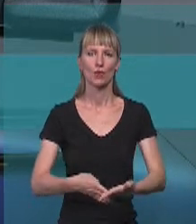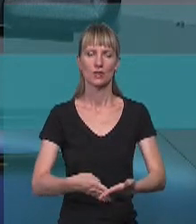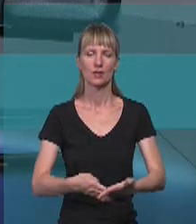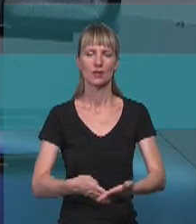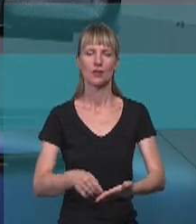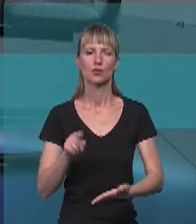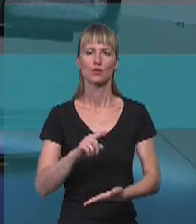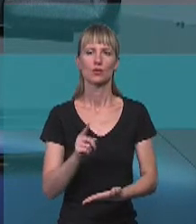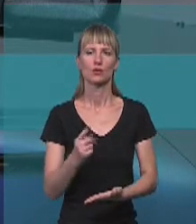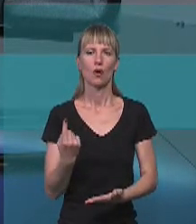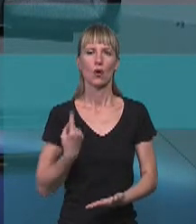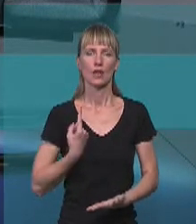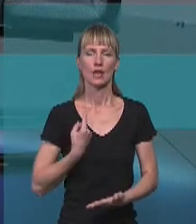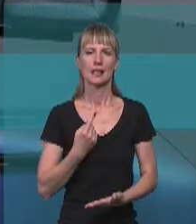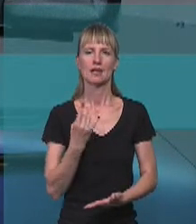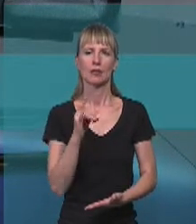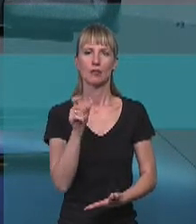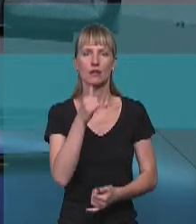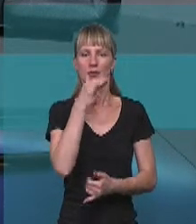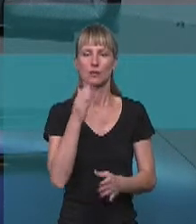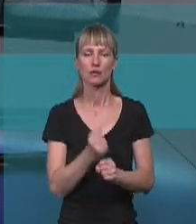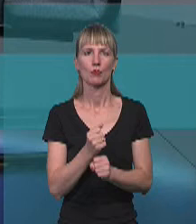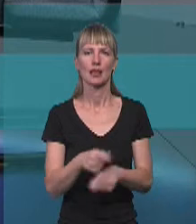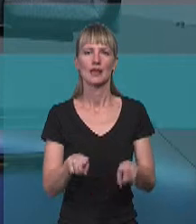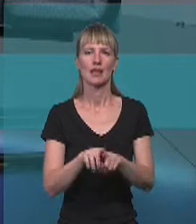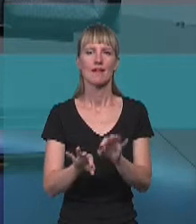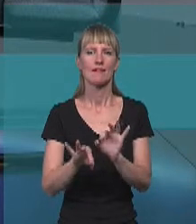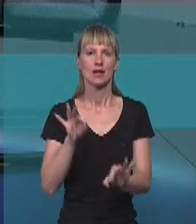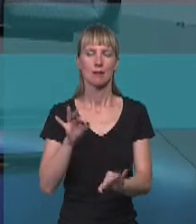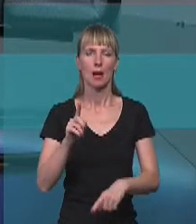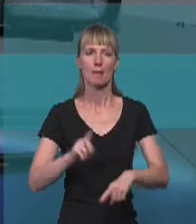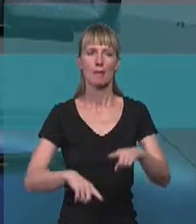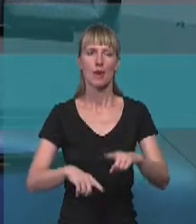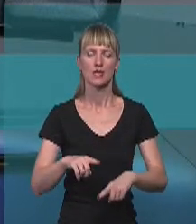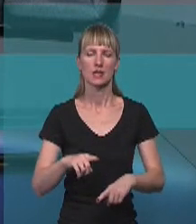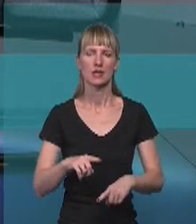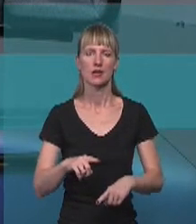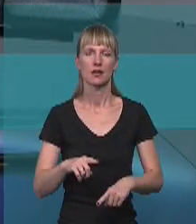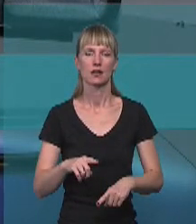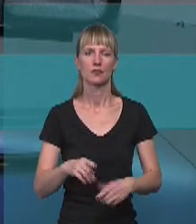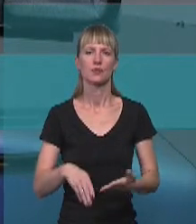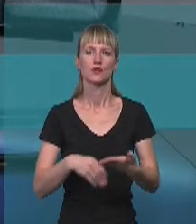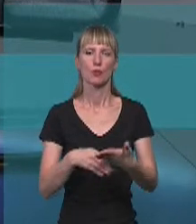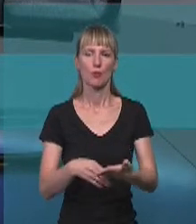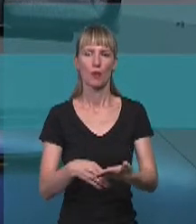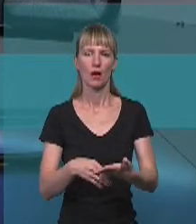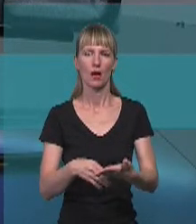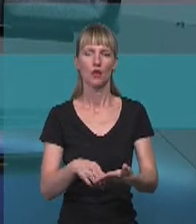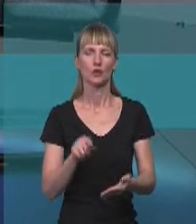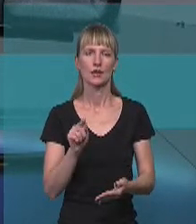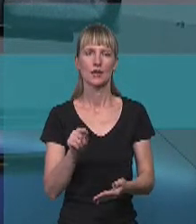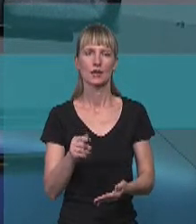що в одиначку дитина не зможе зробити такий вибір. Батьки, звісно, допомагають